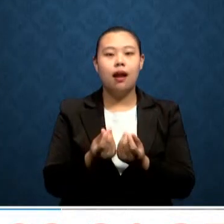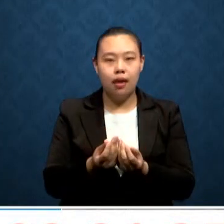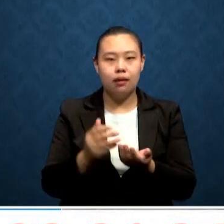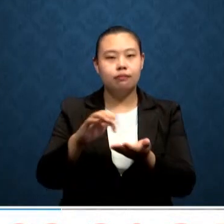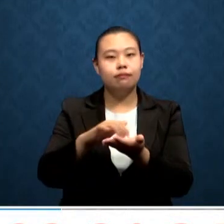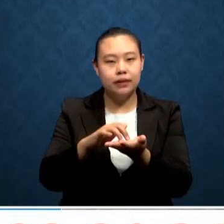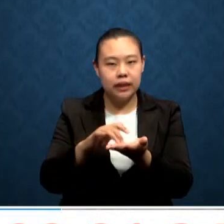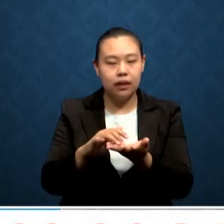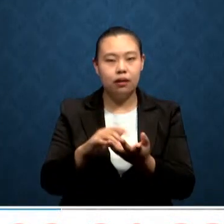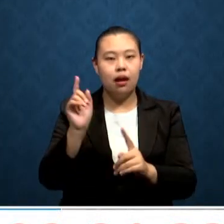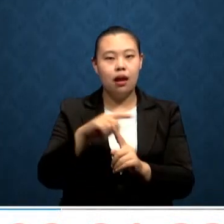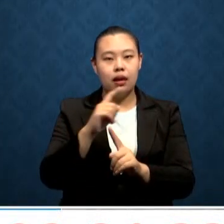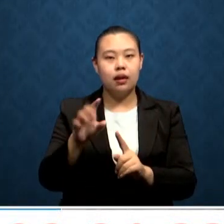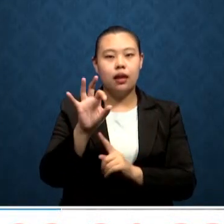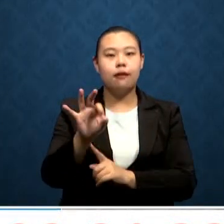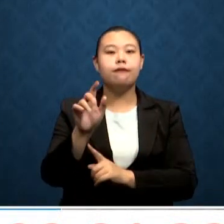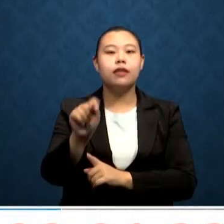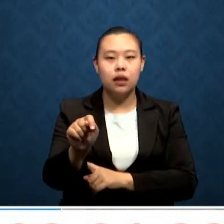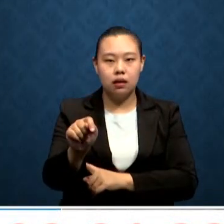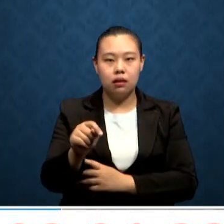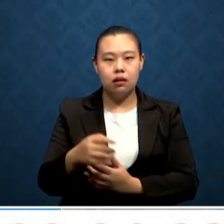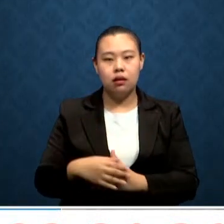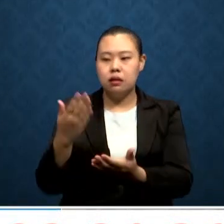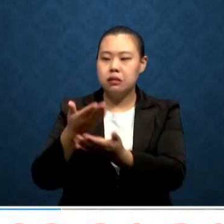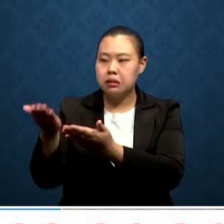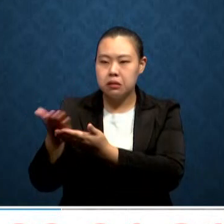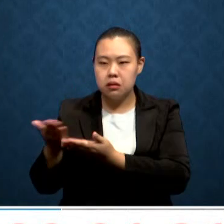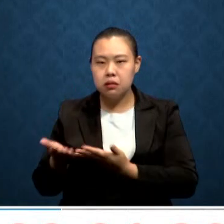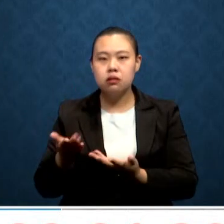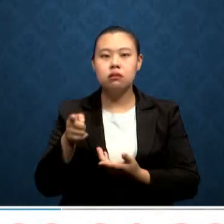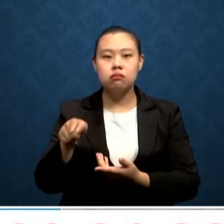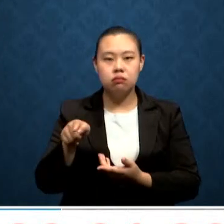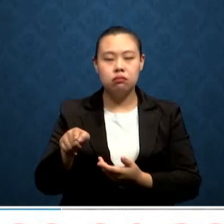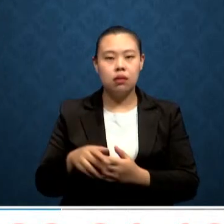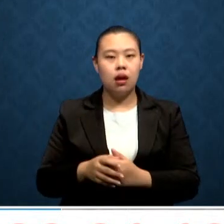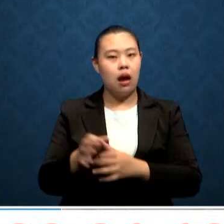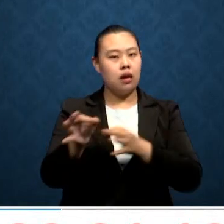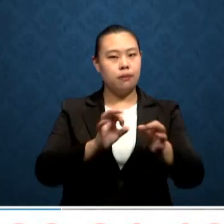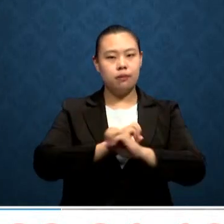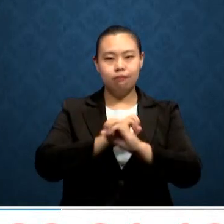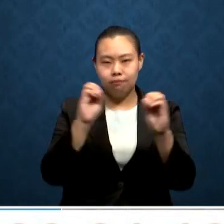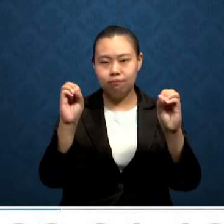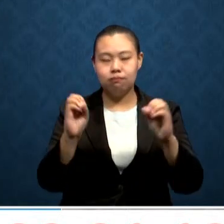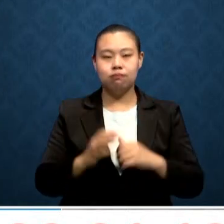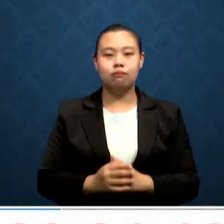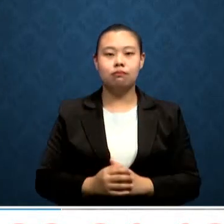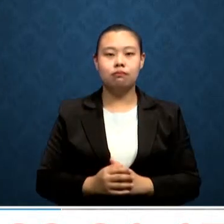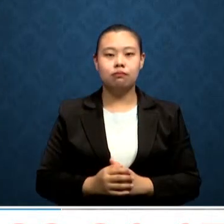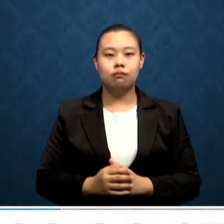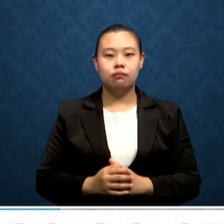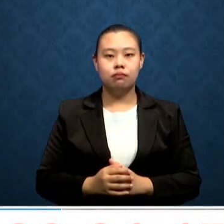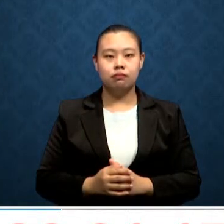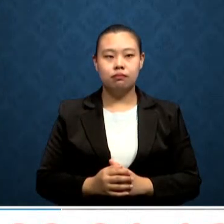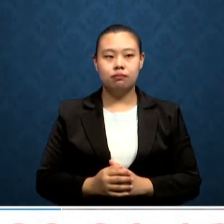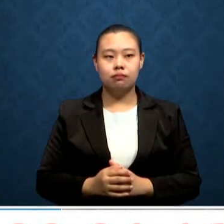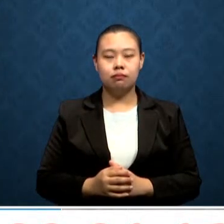ณการค่าซื้อไฟฟ้าของคปฟ.หรือเป็นองค์กรประกอบส